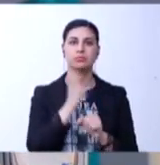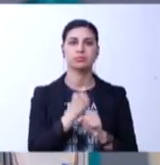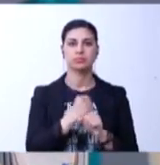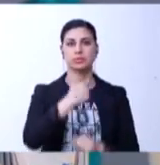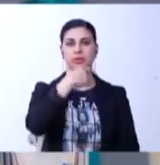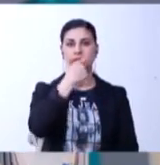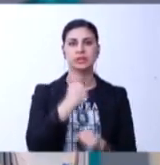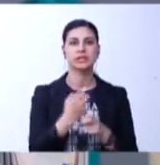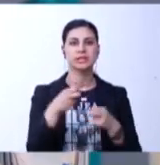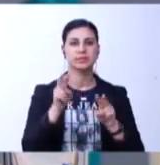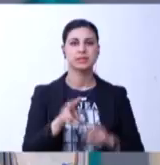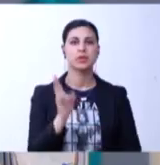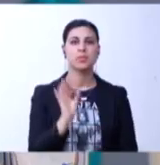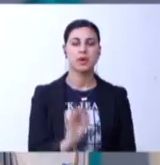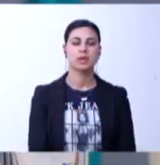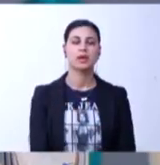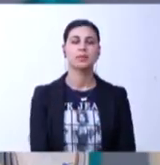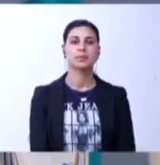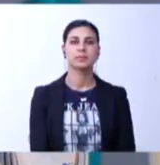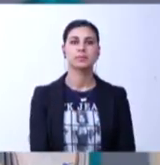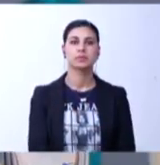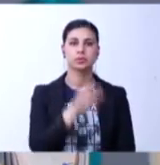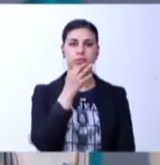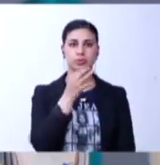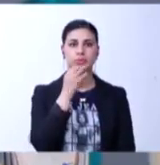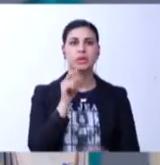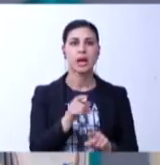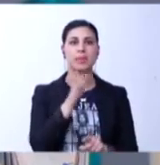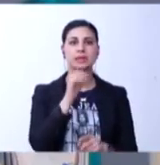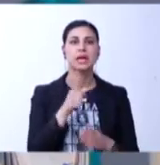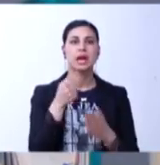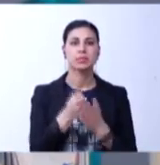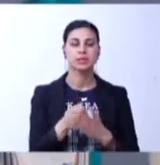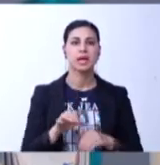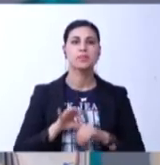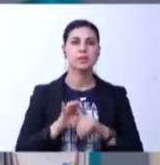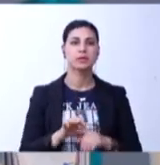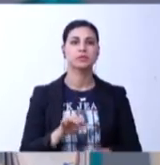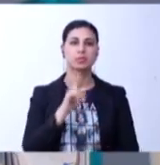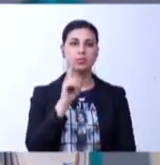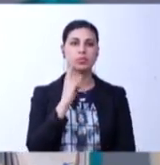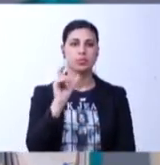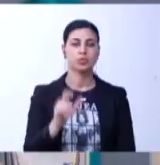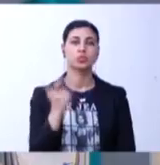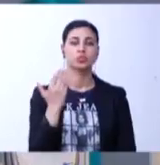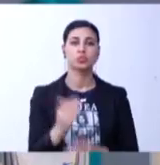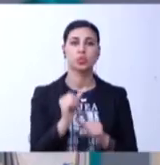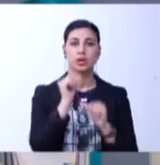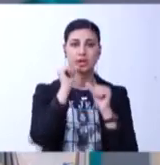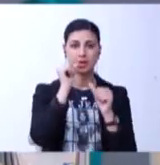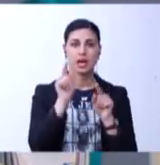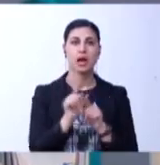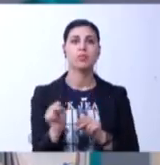ხოლმე იმპლანტაციის გაკეთება, მაგრამ სანამ ამასაკამდე მიაღწევს მოზარდი, თუ ის ბრეისებით